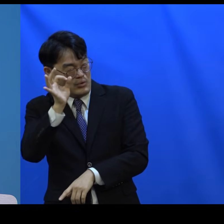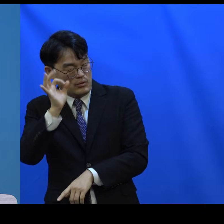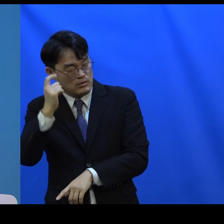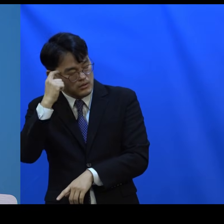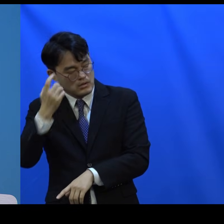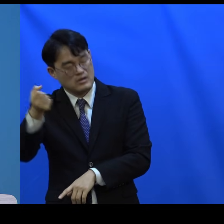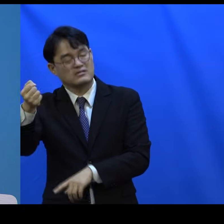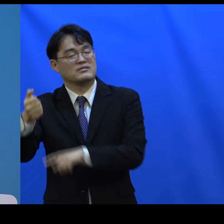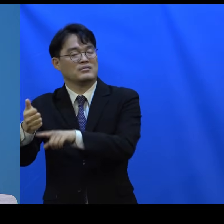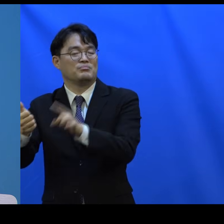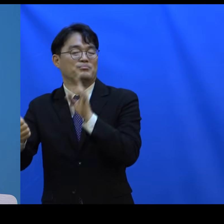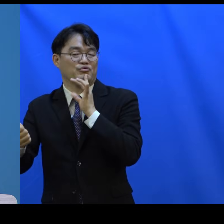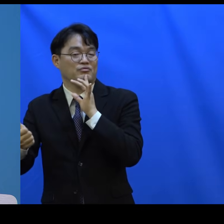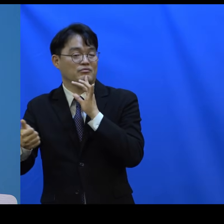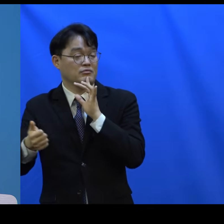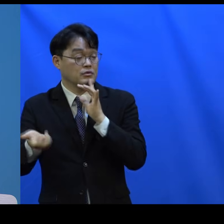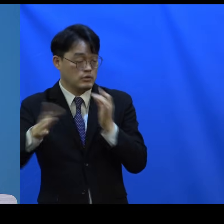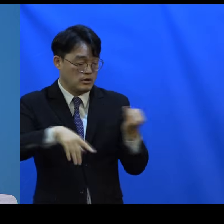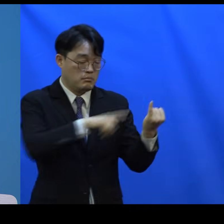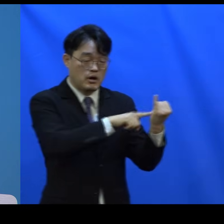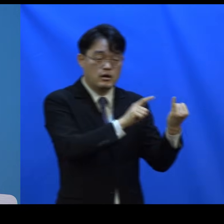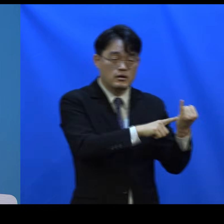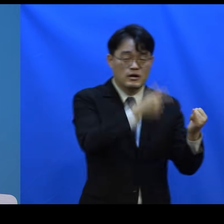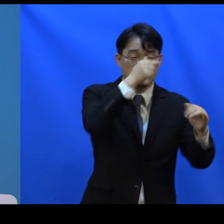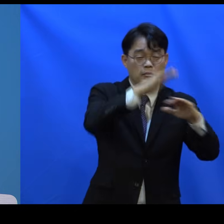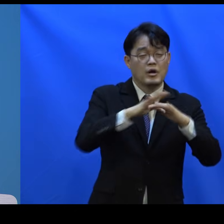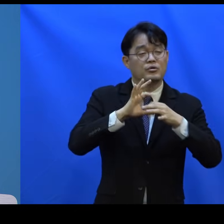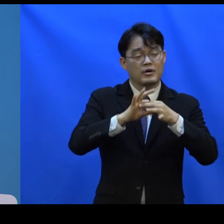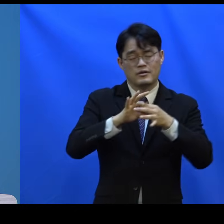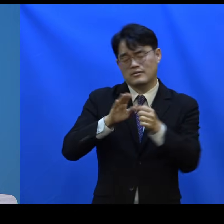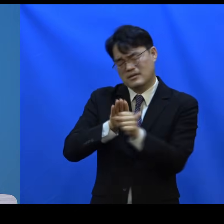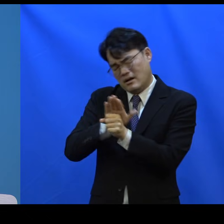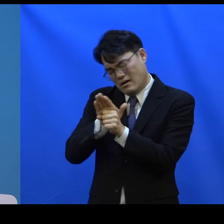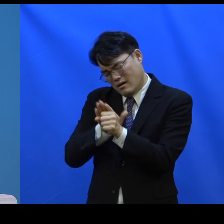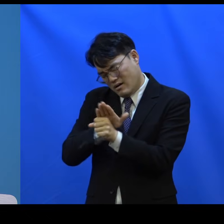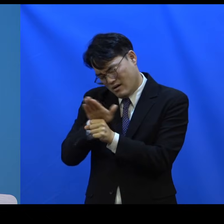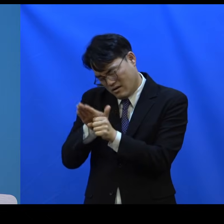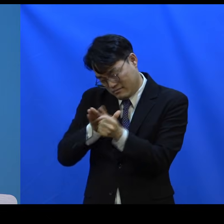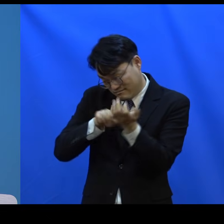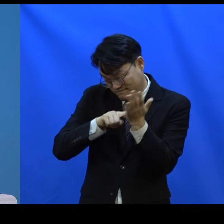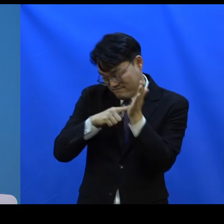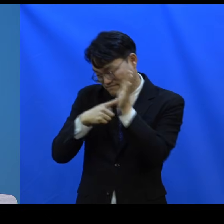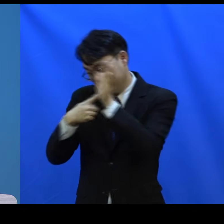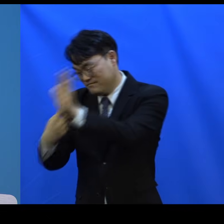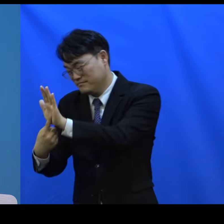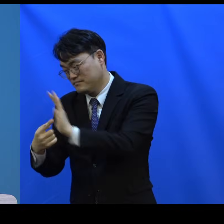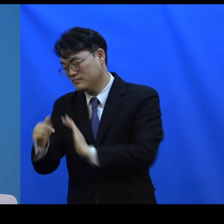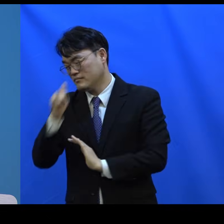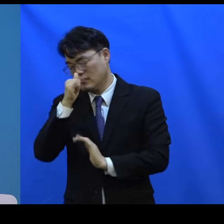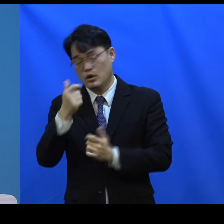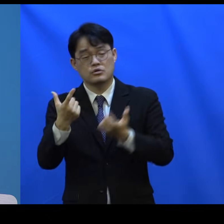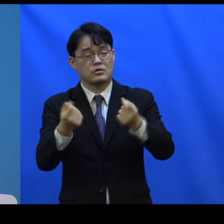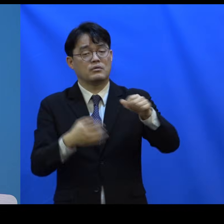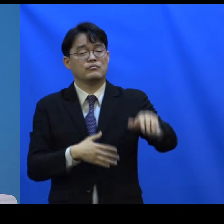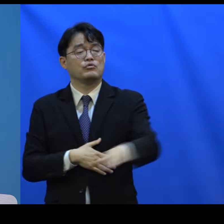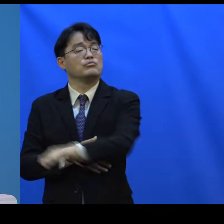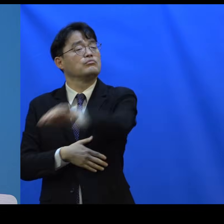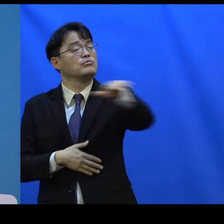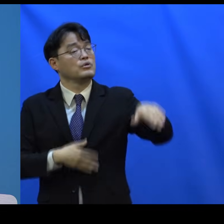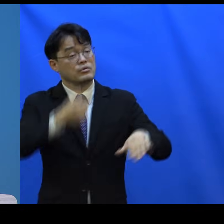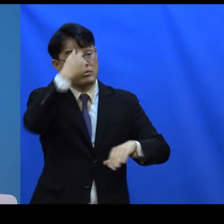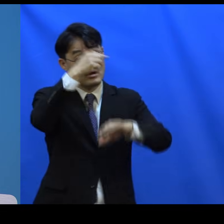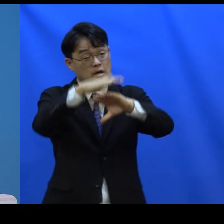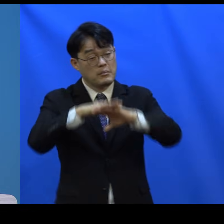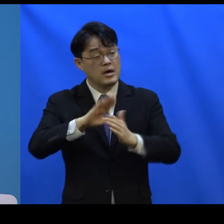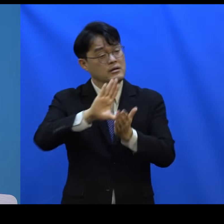것. 오늘 우리 그리스도인들에게 주어진 부르심이죠. 예배자로서의 부르심. 이제 우선순위의